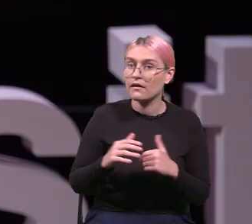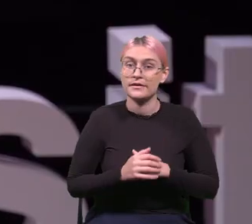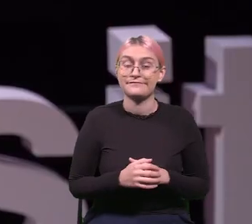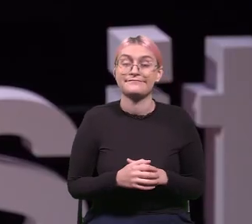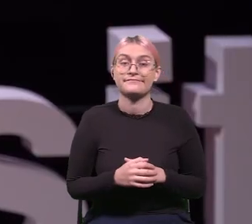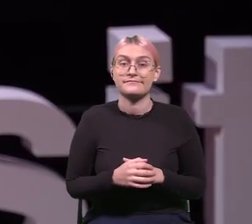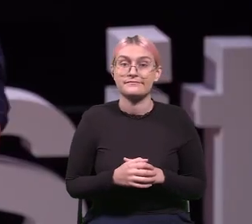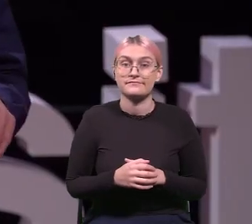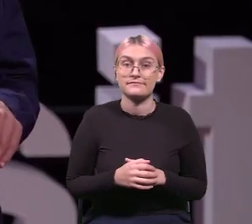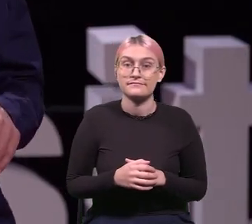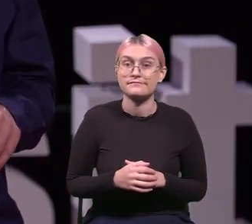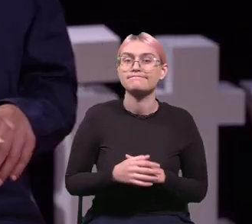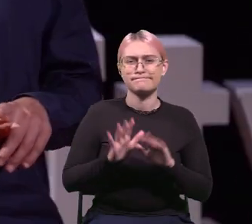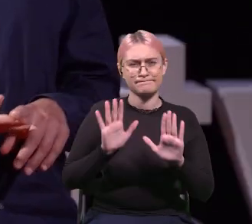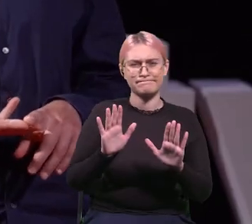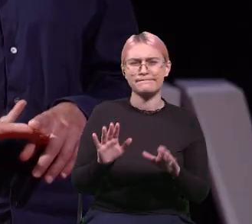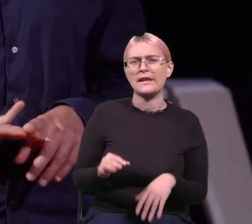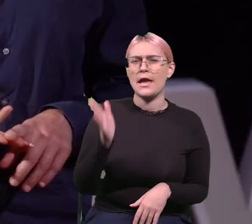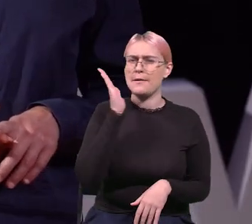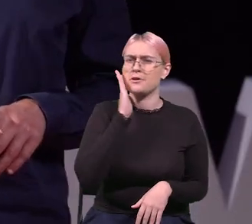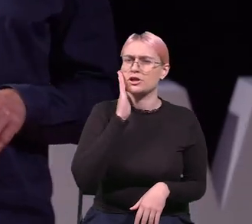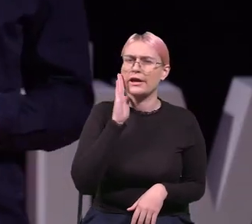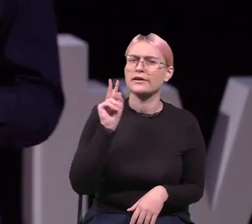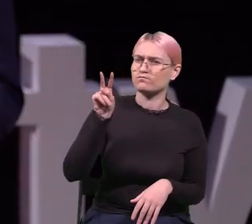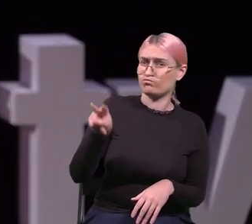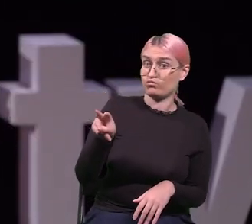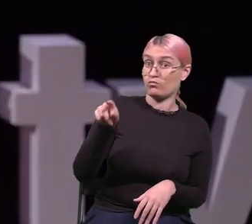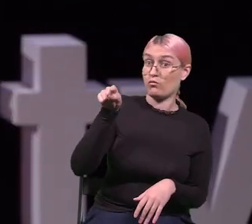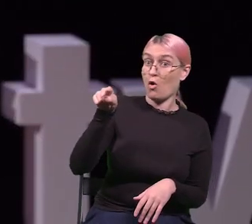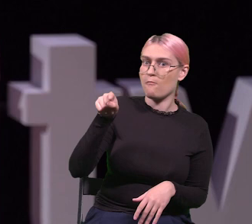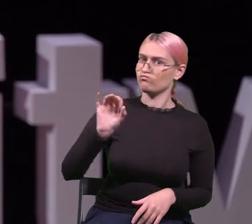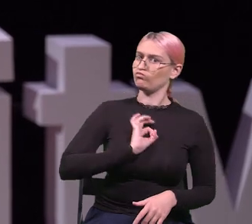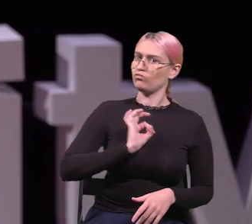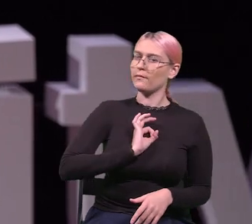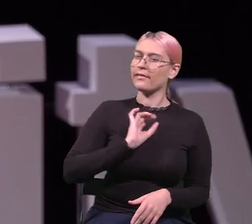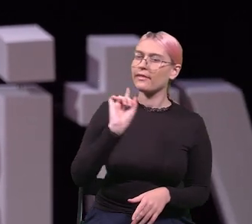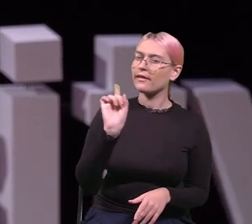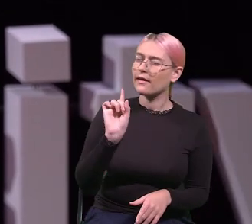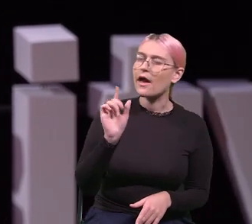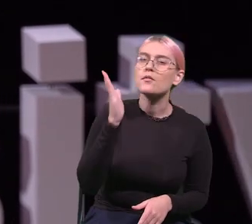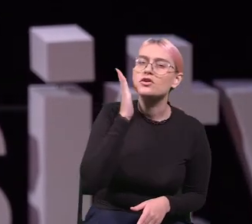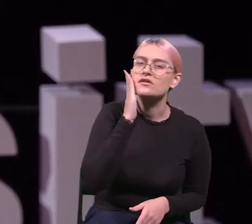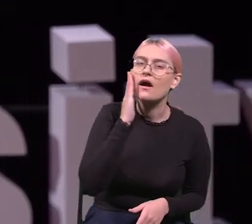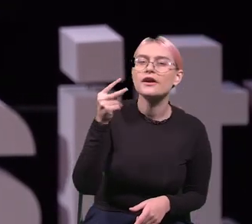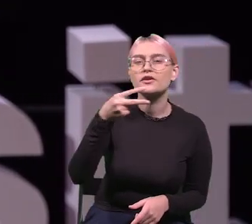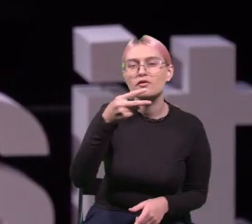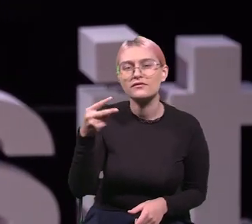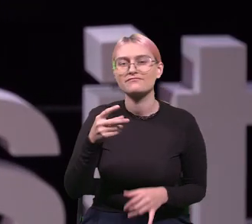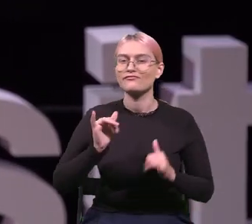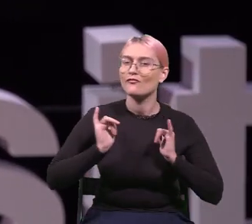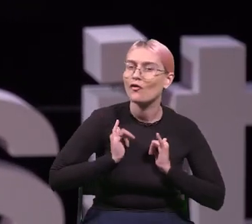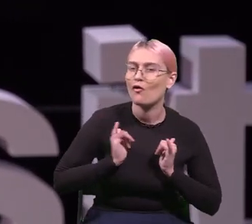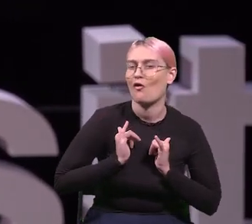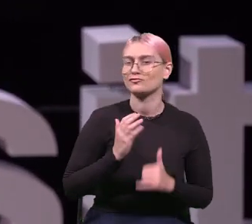to wówczas należałoby zastanowić się, co z tych historii, które opowiedziałem, można by wziąć na przyszłość. Ja nie jestem